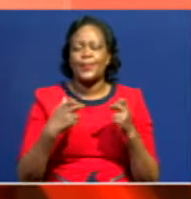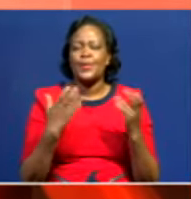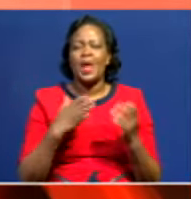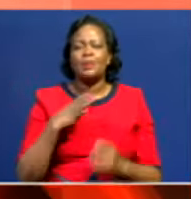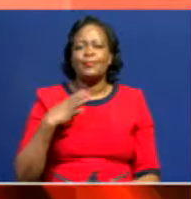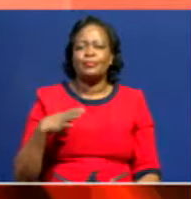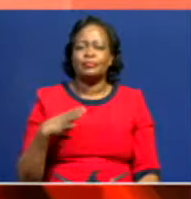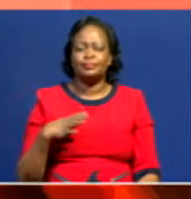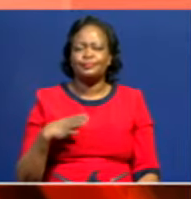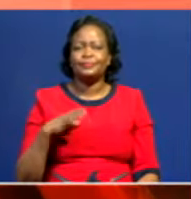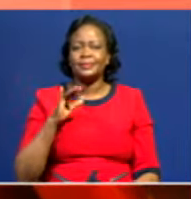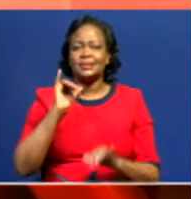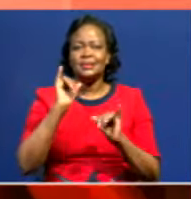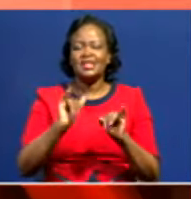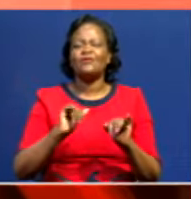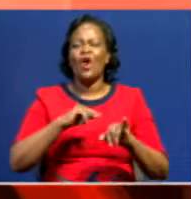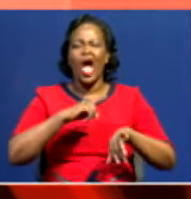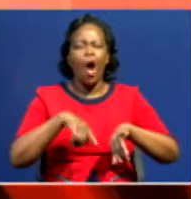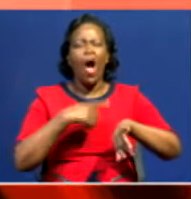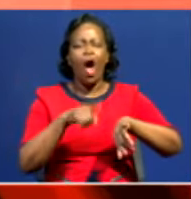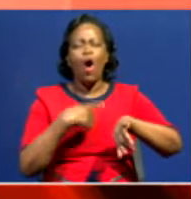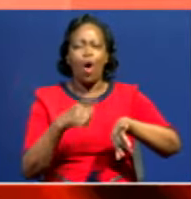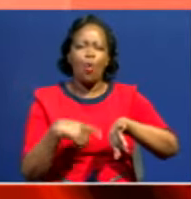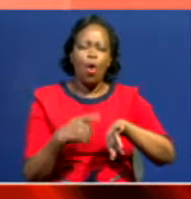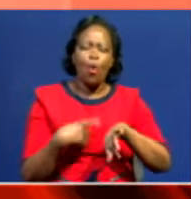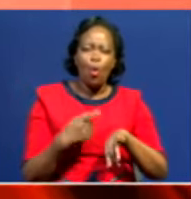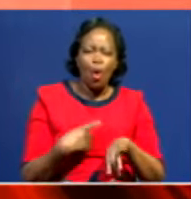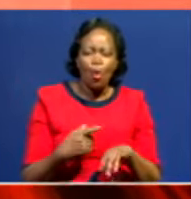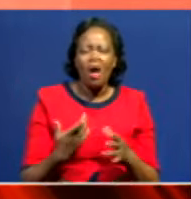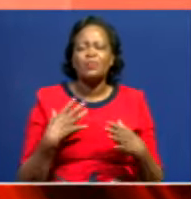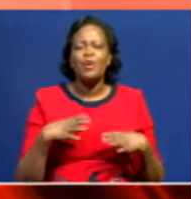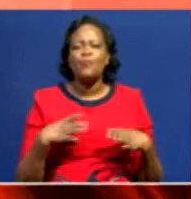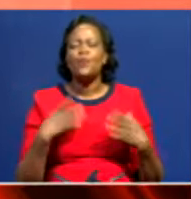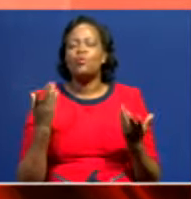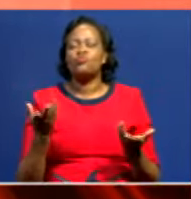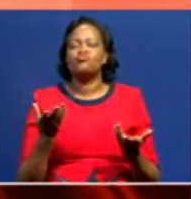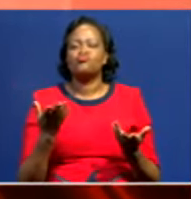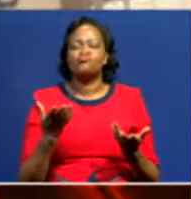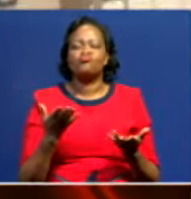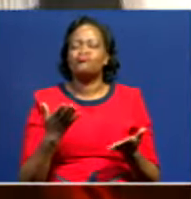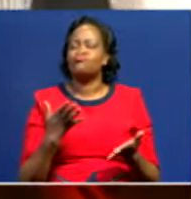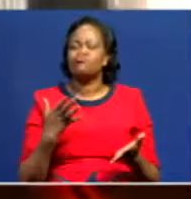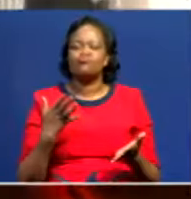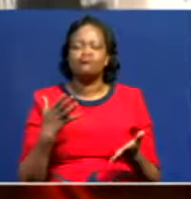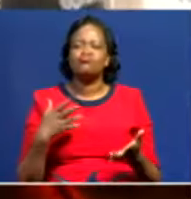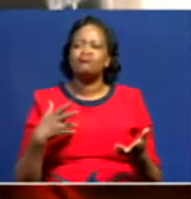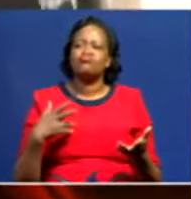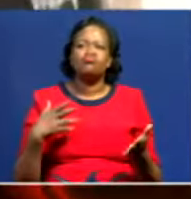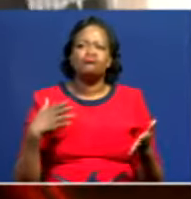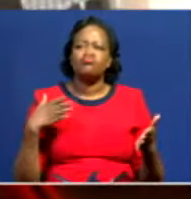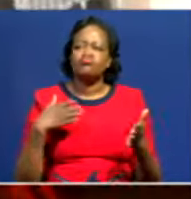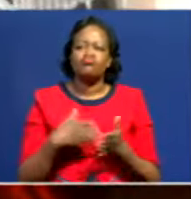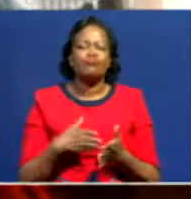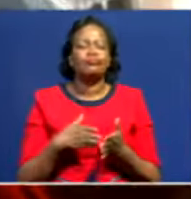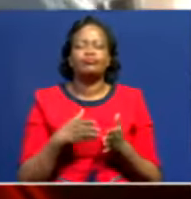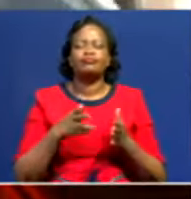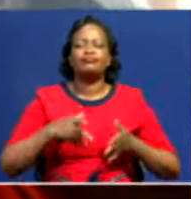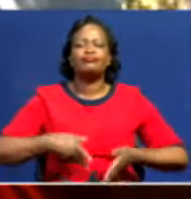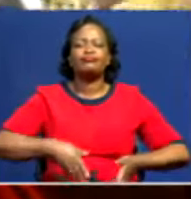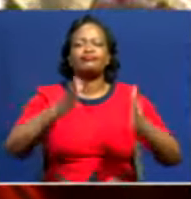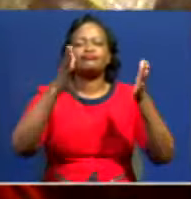shooting, which lasted several hours, involved raiders who cut off the Baragoi highway and waylaid motorists heading